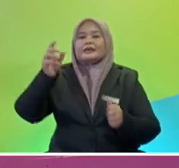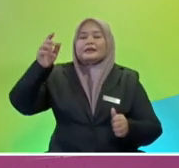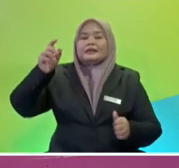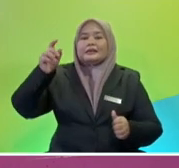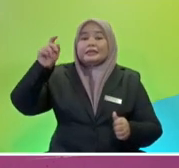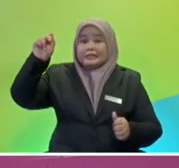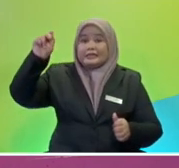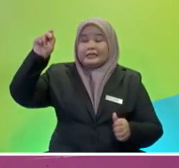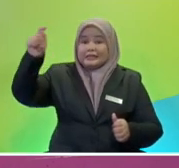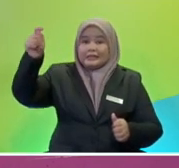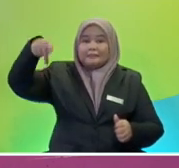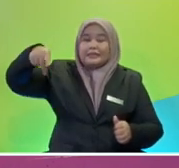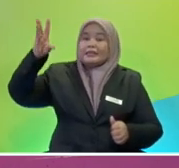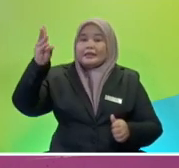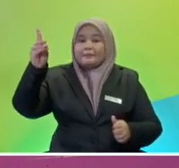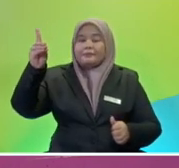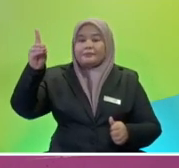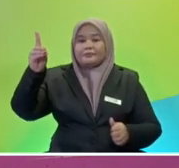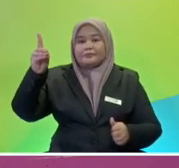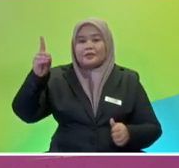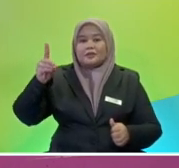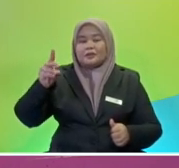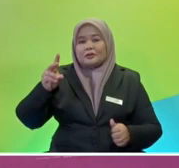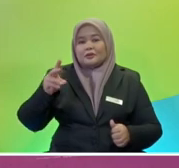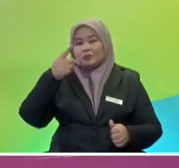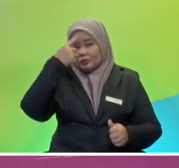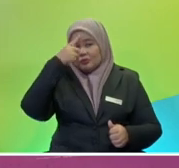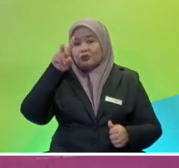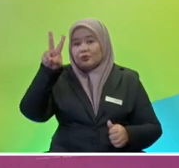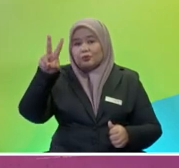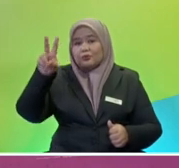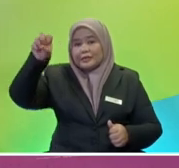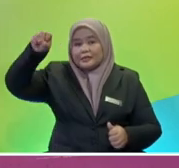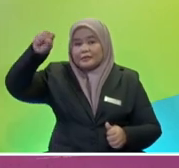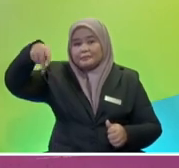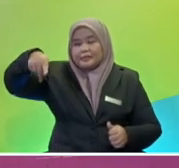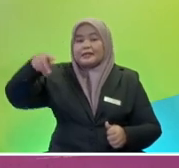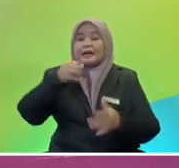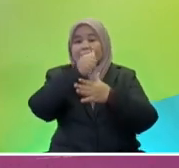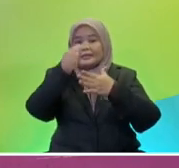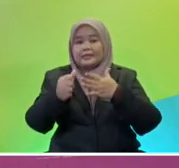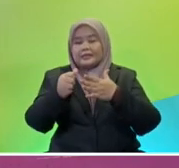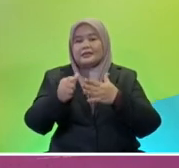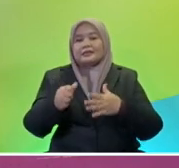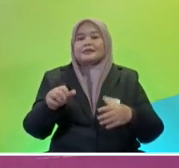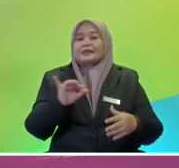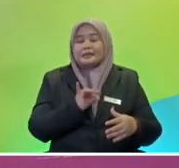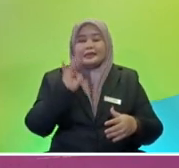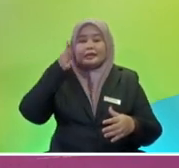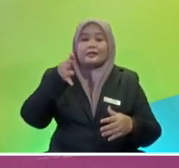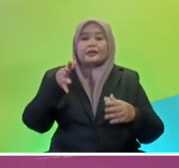kan Project untuk TV 6 jadi untuk SP yang terakhir ini usahanya memang selalu akhiri dengan